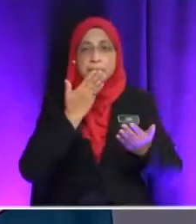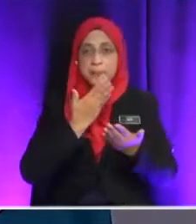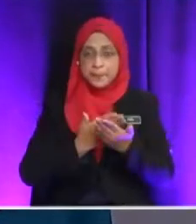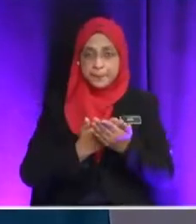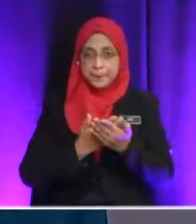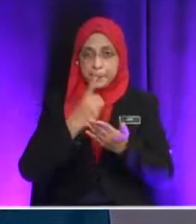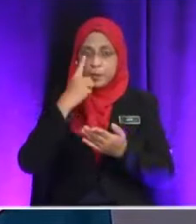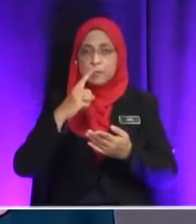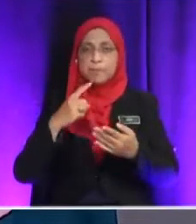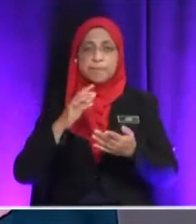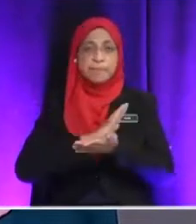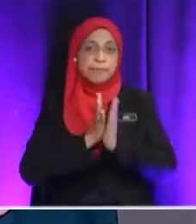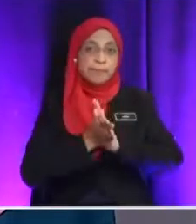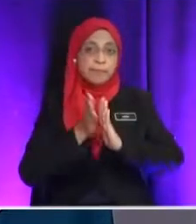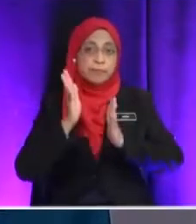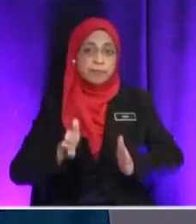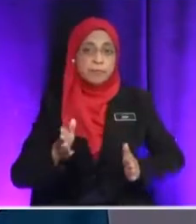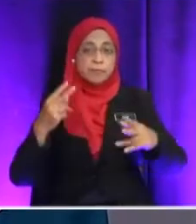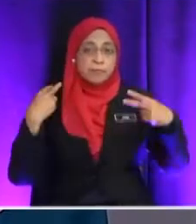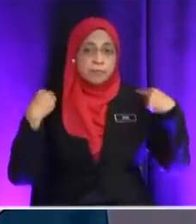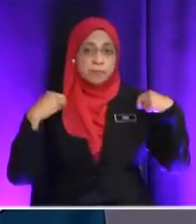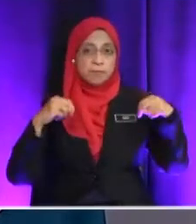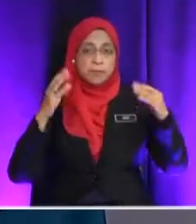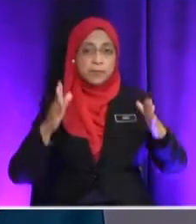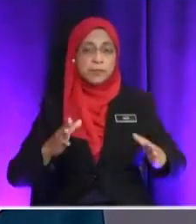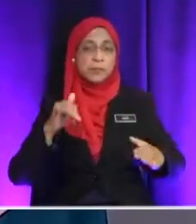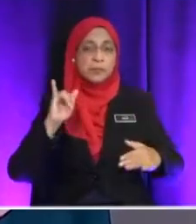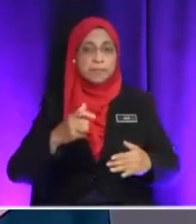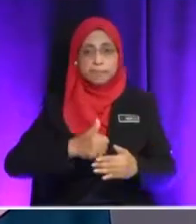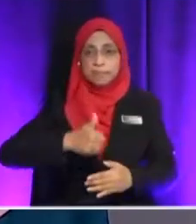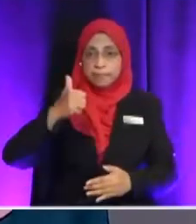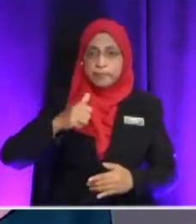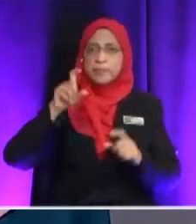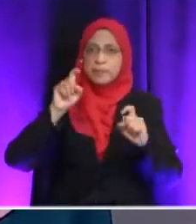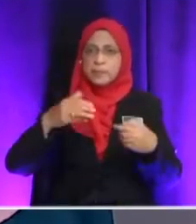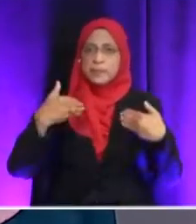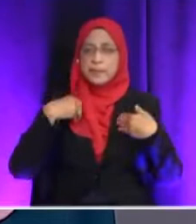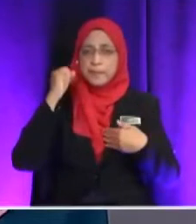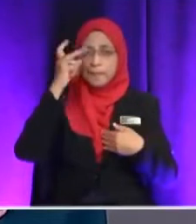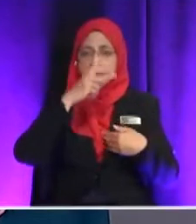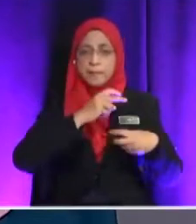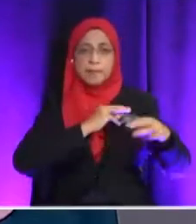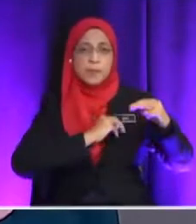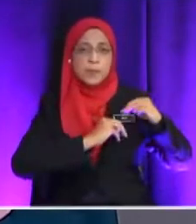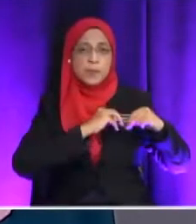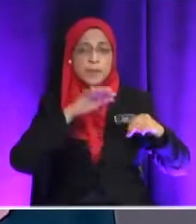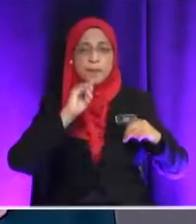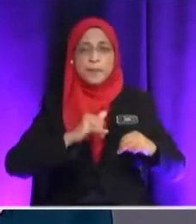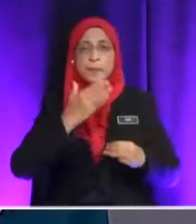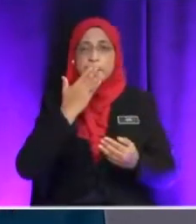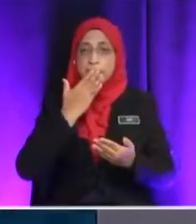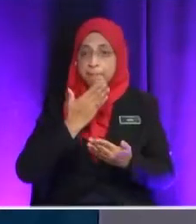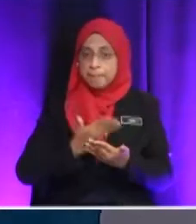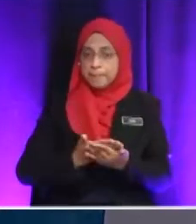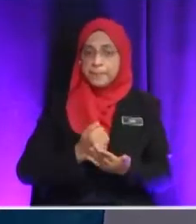kita masih tak selesai kita graffiti Untung saja tapi termasuk ini masukkan juga nilai-nilai murni nilai-nilai moral disitu menjadi usahanya